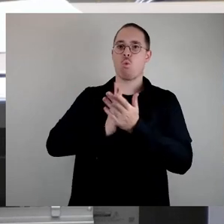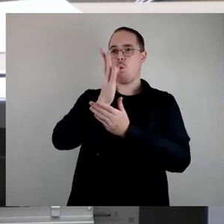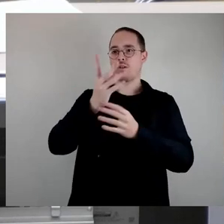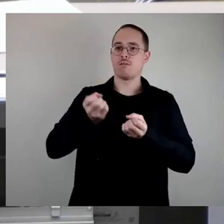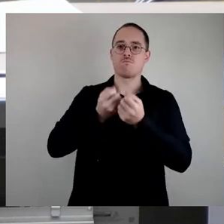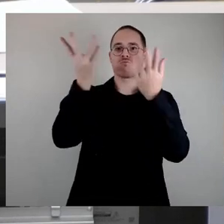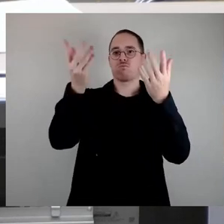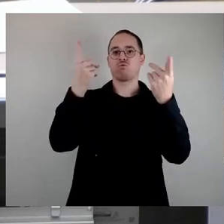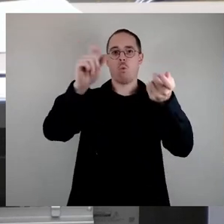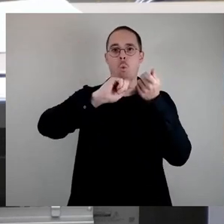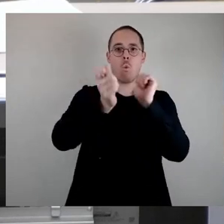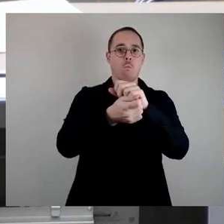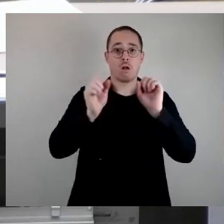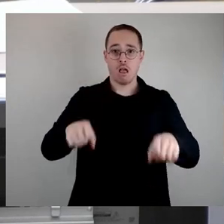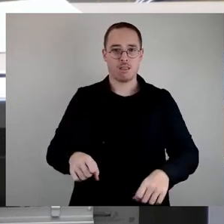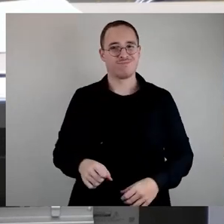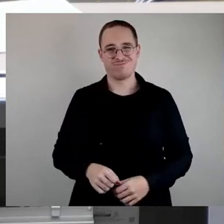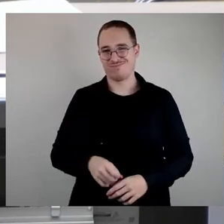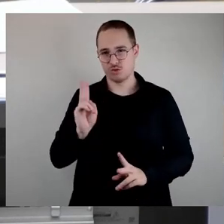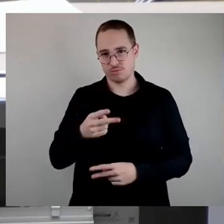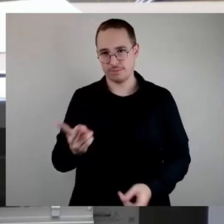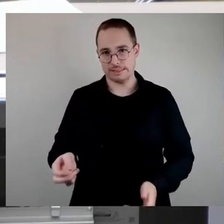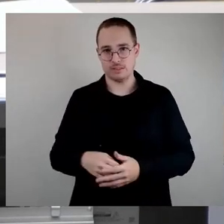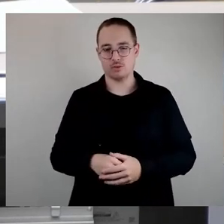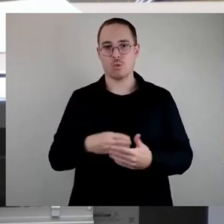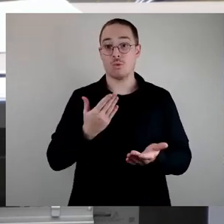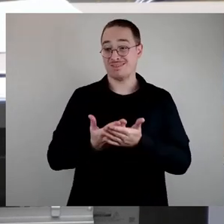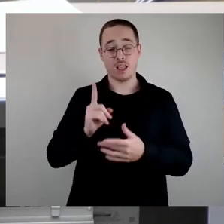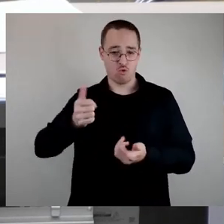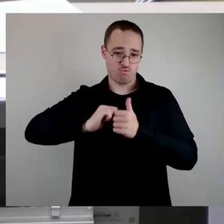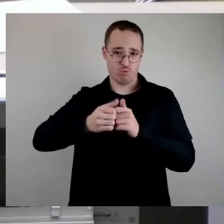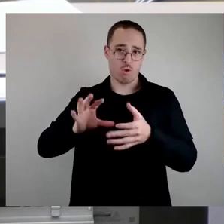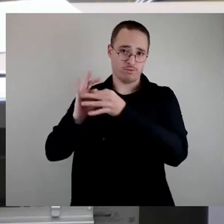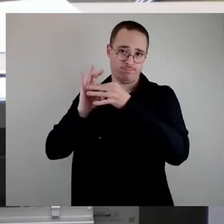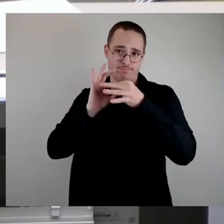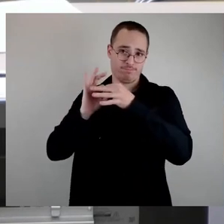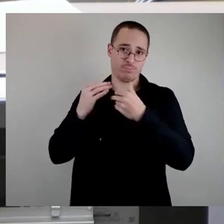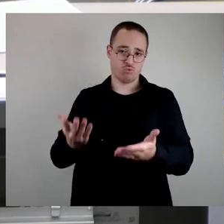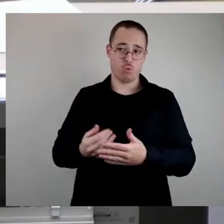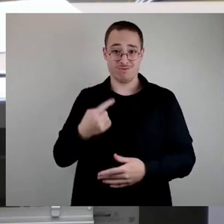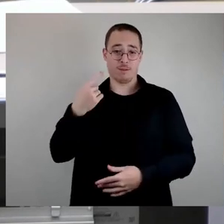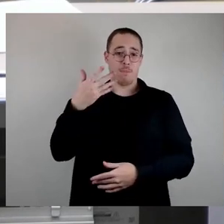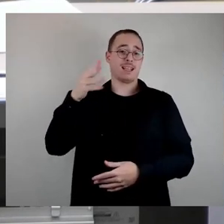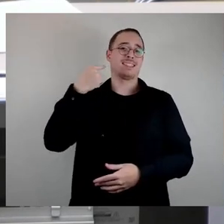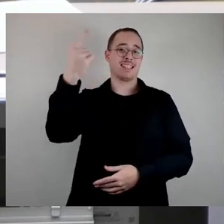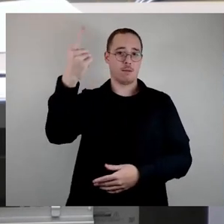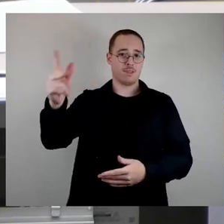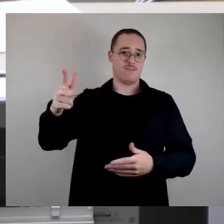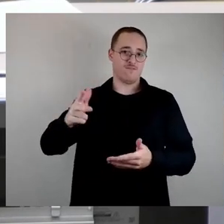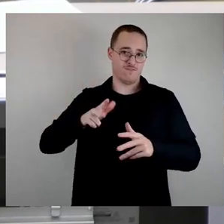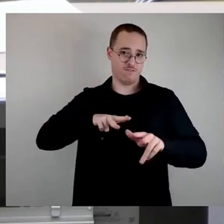und die Selbstverwaltung sehr hoch halten. Und dazu gehört nun mal der Sport. Die kommunalpolitische Willensbildung ist das eine,